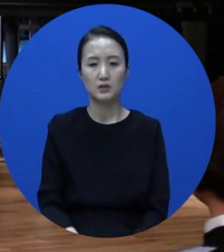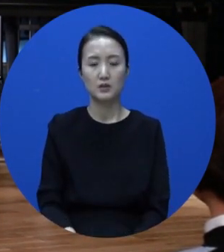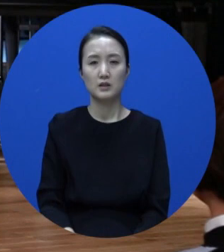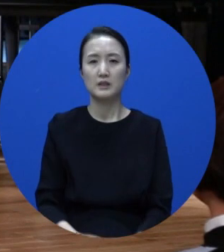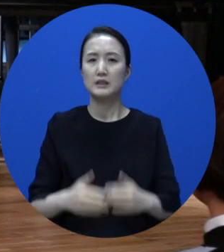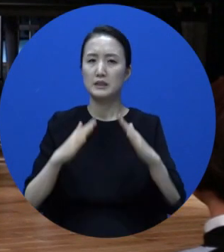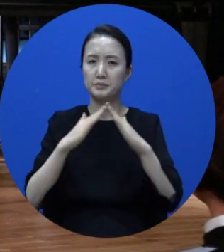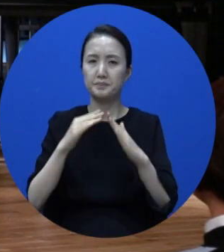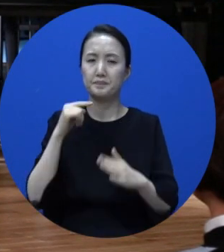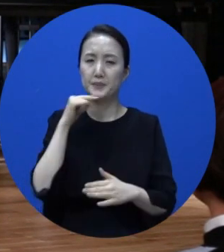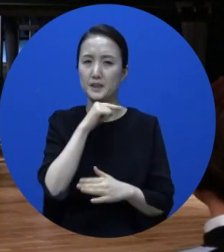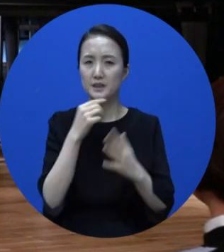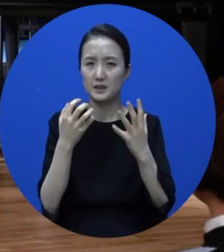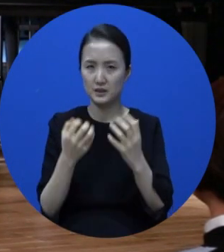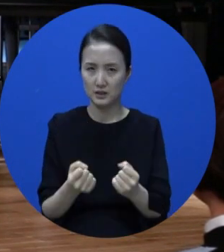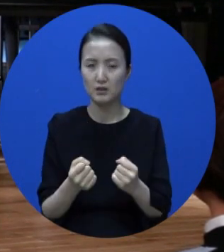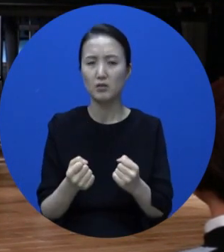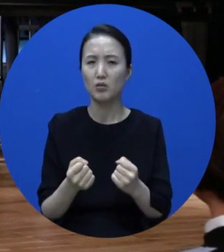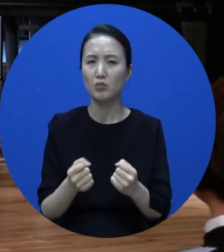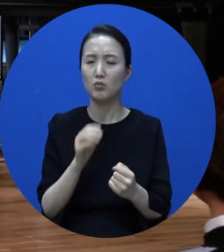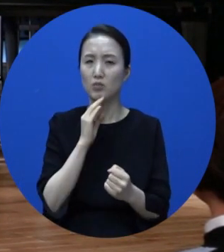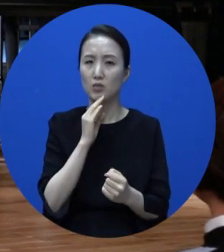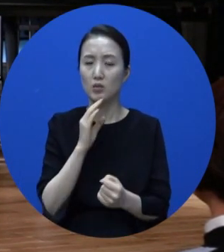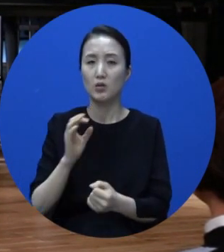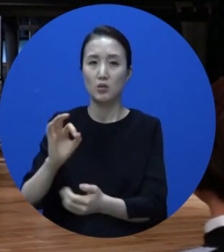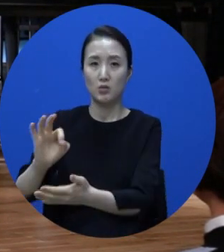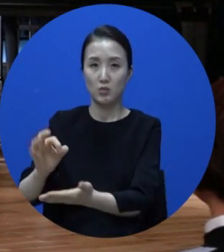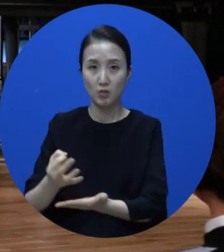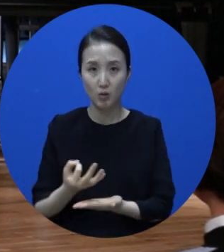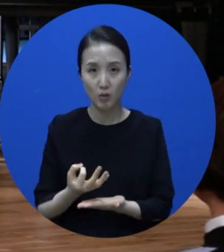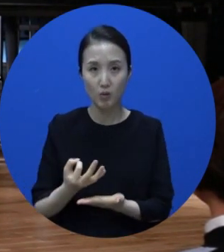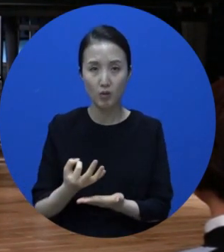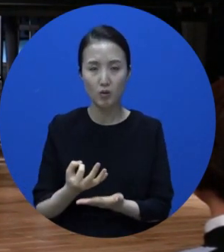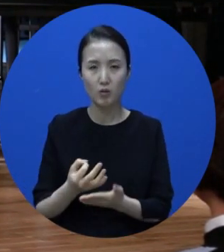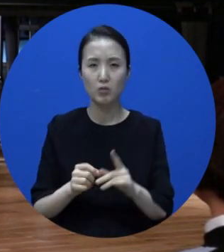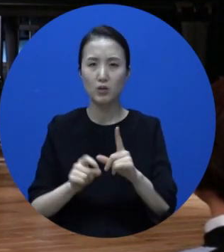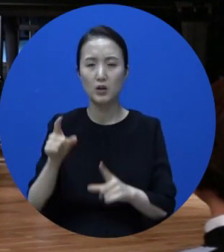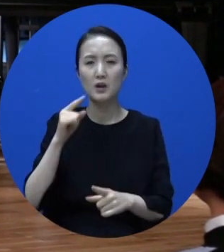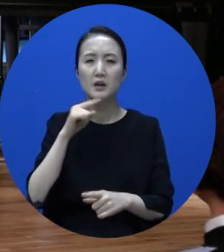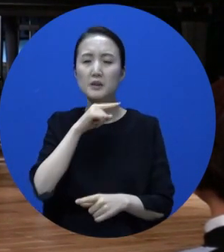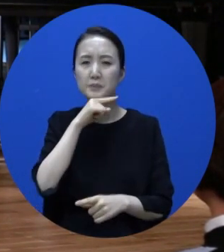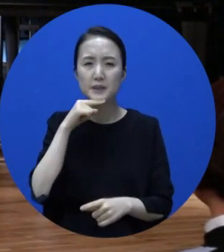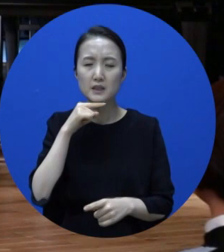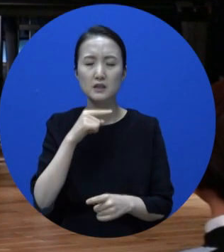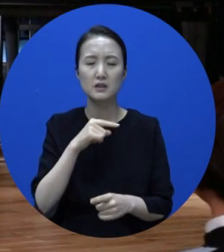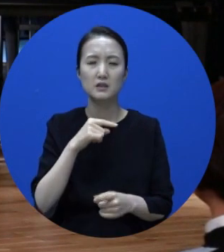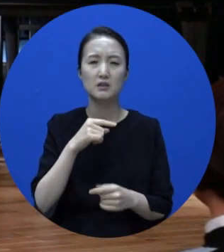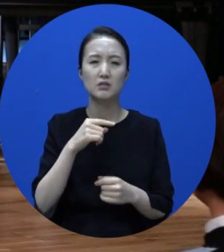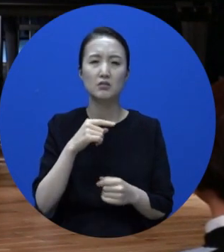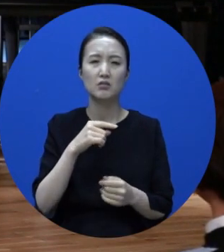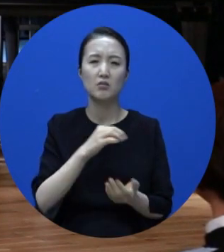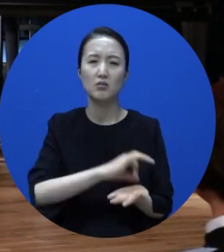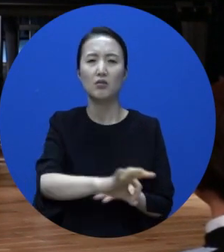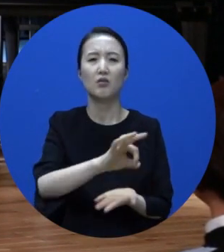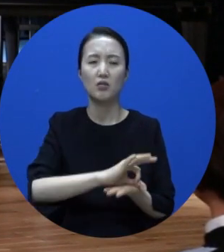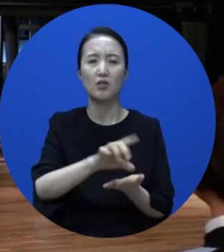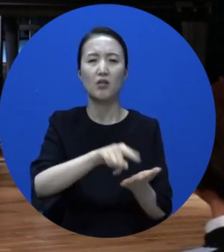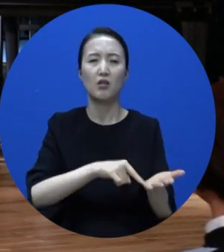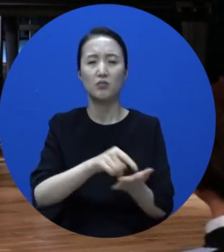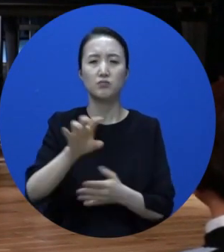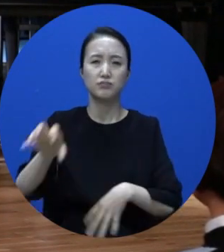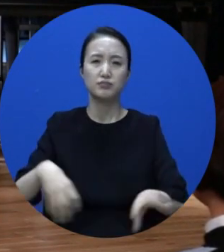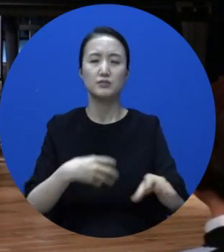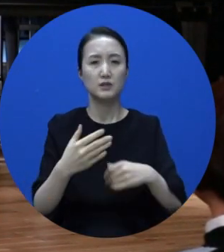도 문제에요 왜냐하면 내가 소득이 들어오면 그 소득 중에 절대적인 비중을 빚 갚는데 쓰니까 소비로 이행